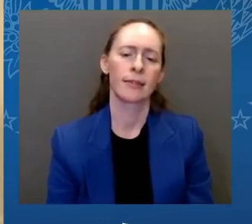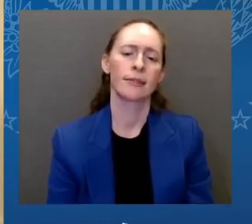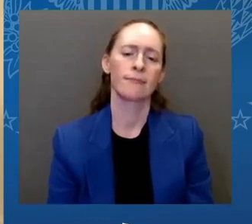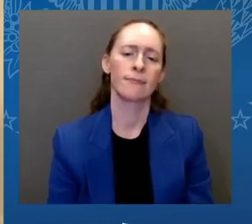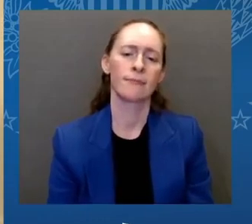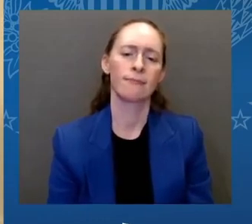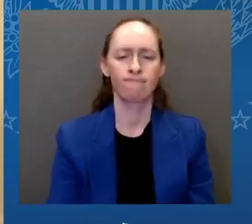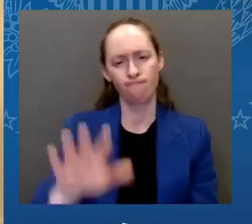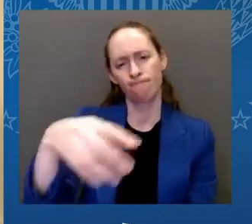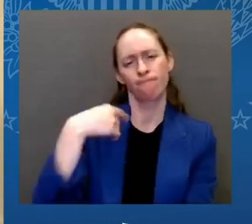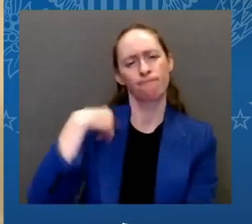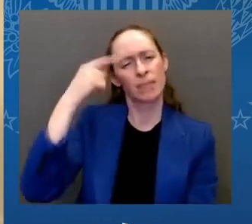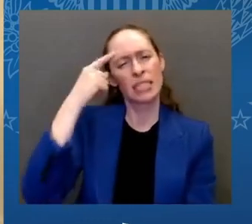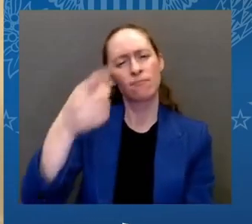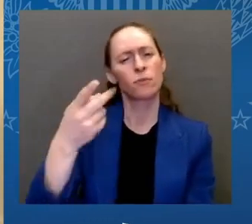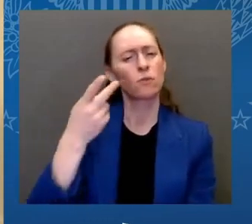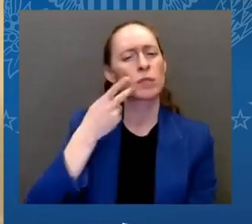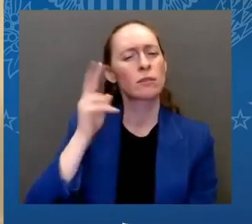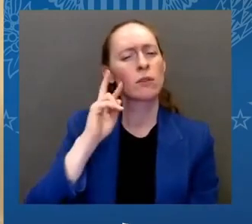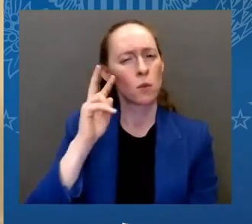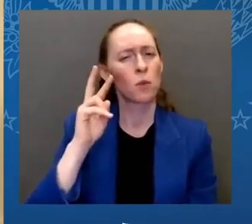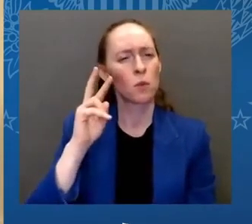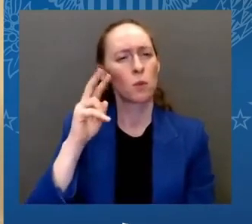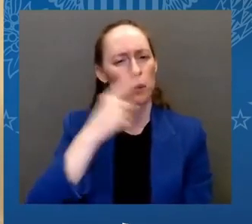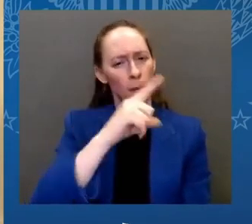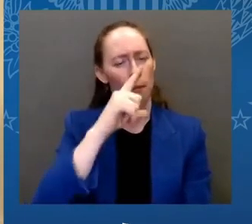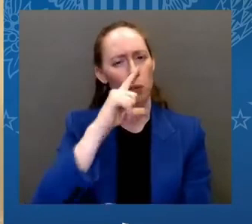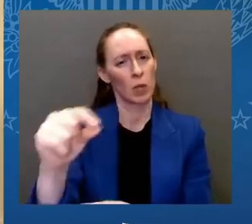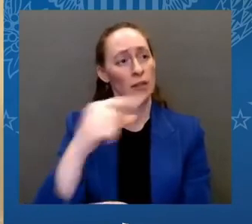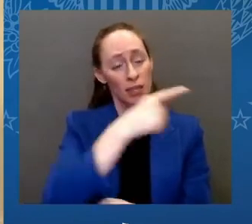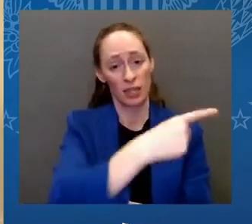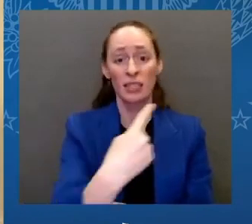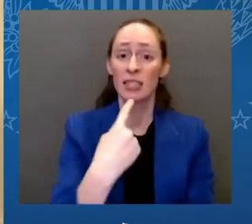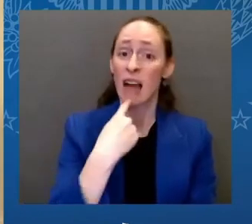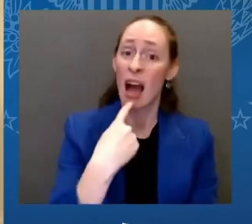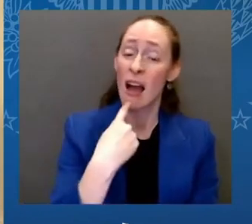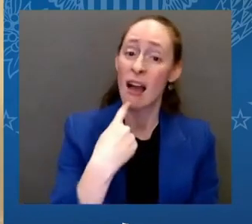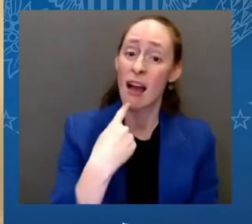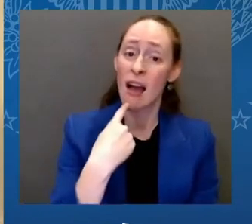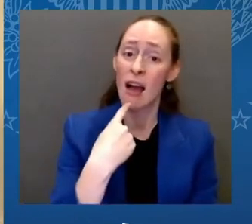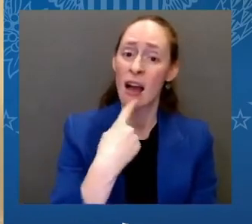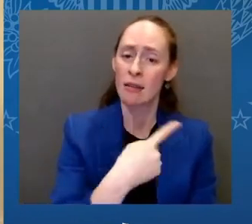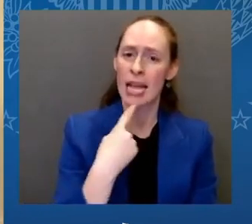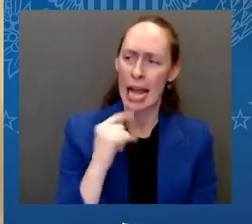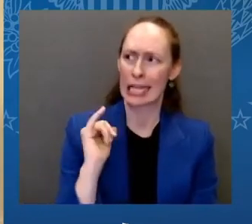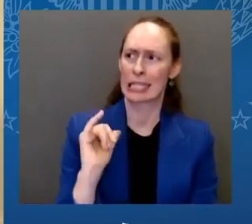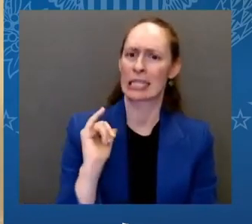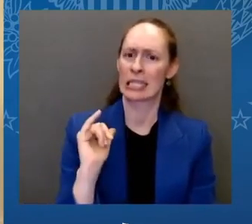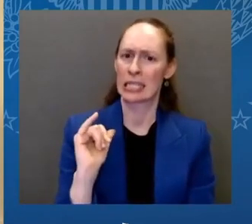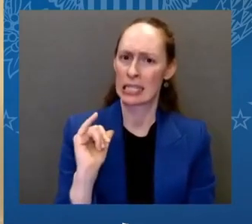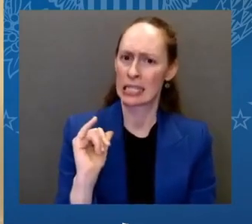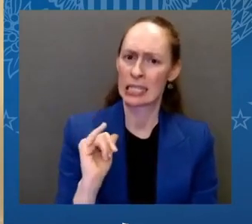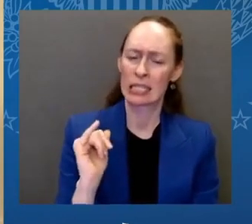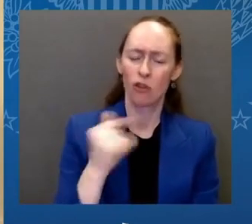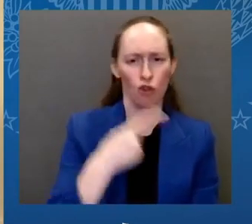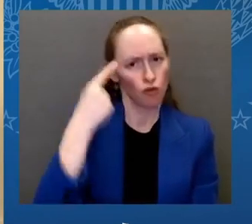тому назад, Путін сказав, що ситуація набагато складніша, ніж він думав. Він думав, що він